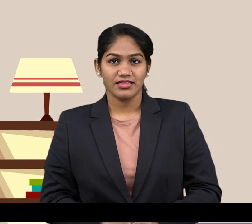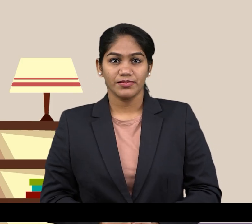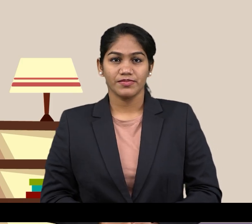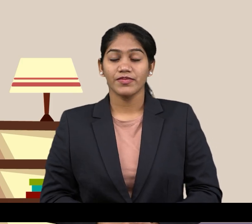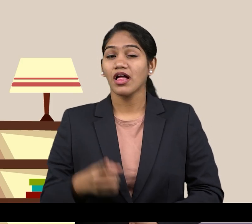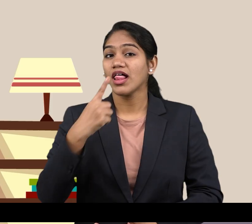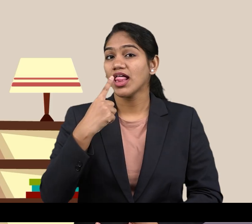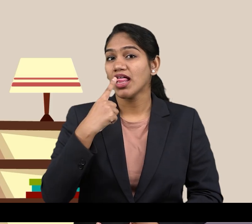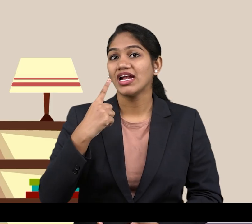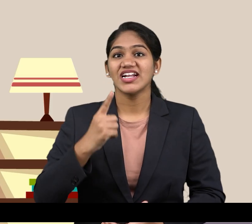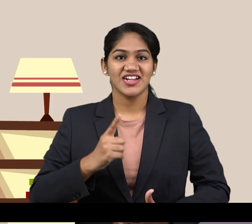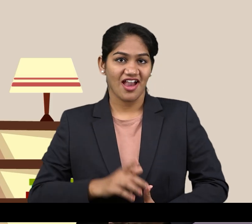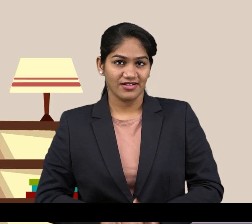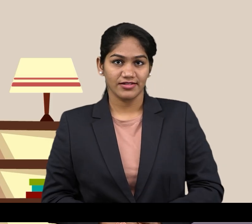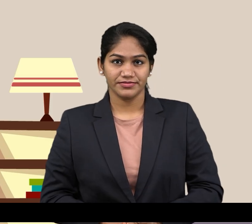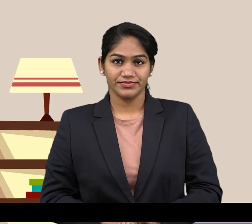जीभ,